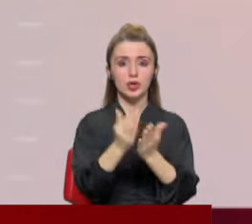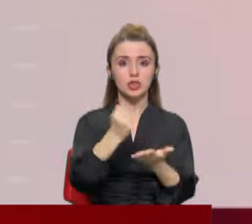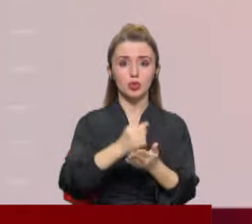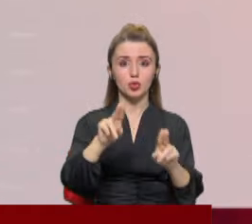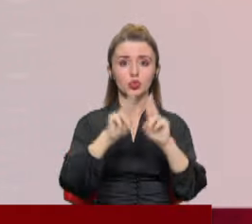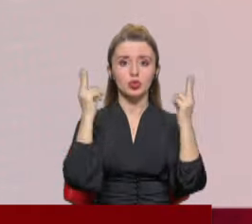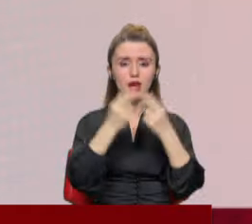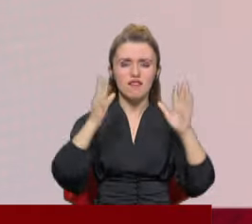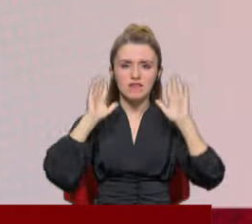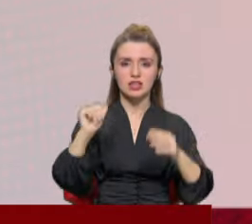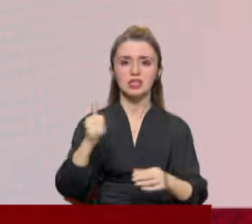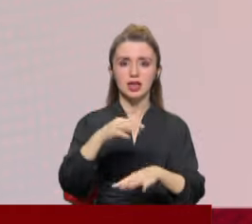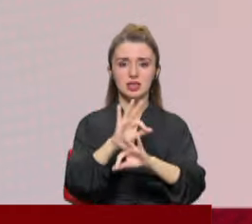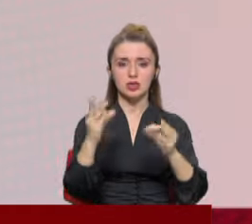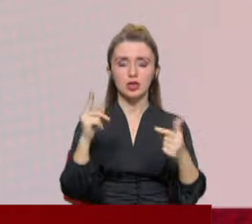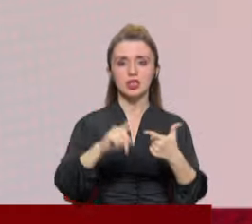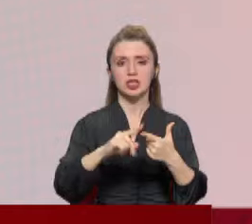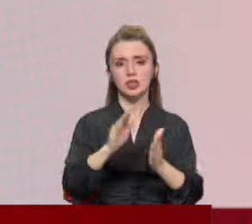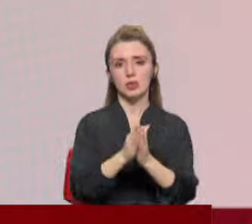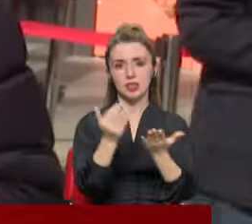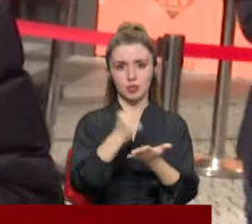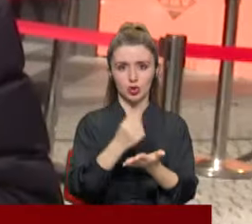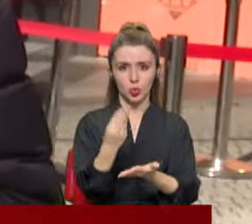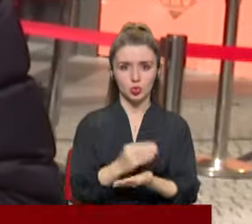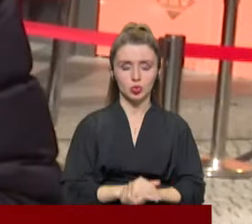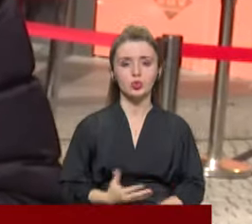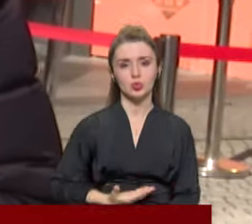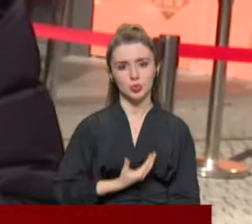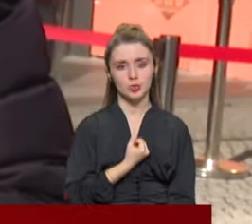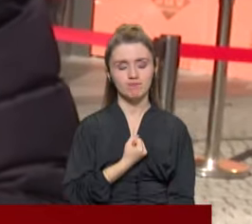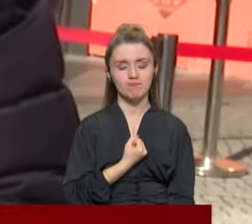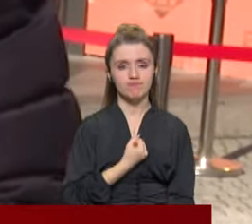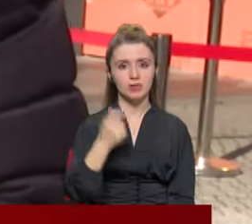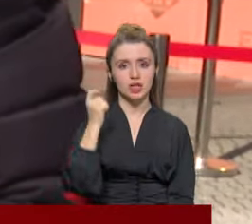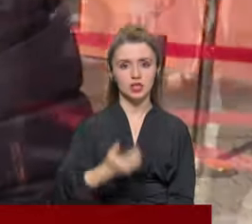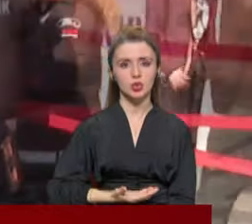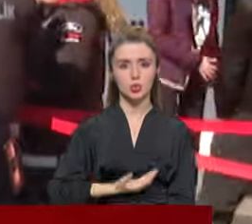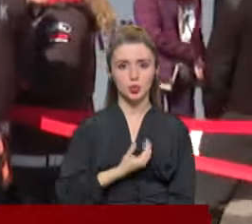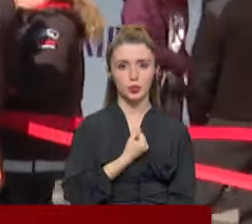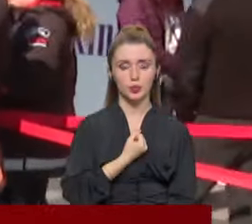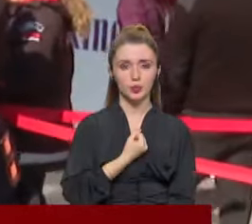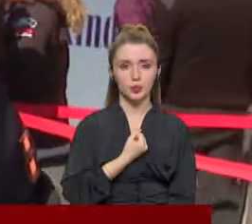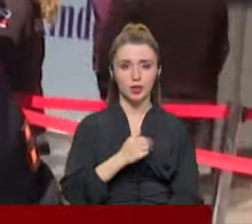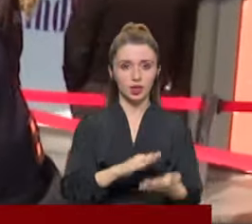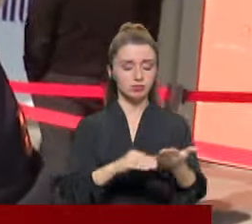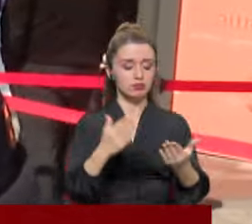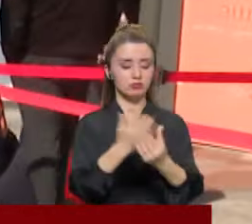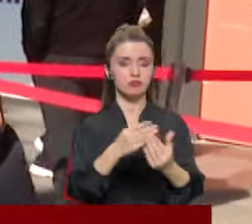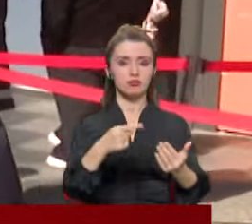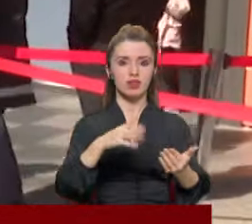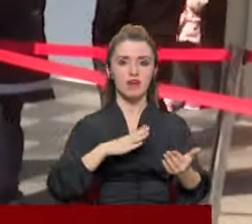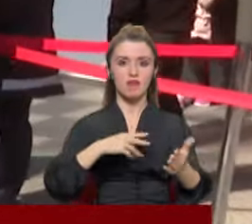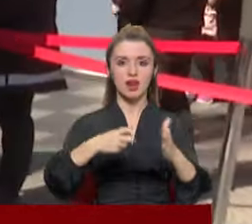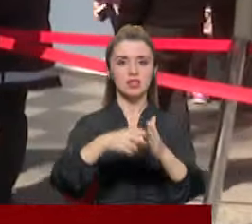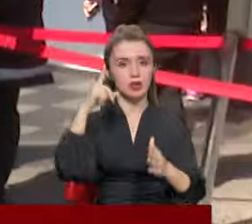dünyanın en çok değer kaybeden ikinci pasaportu oldu. Üzüldüm açıkçası. Gerçekten üzücü bir şey. Efendim, elinize evraklarınız, evet,